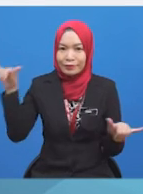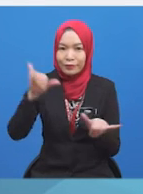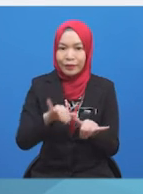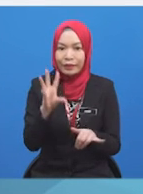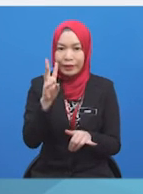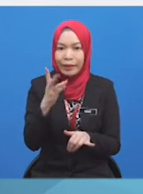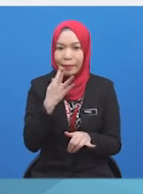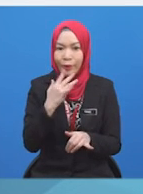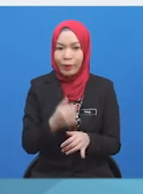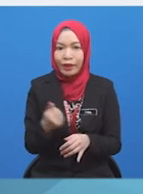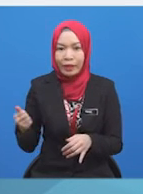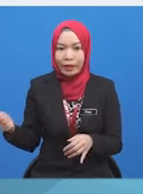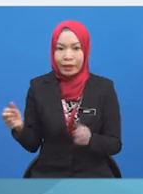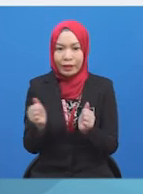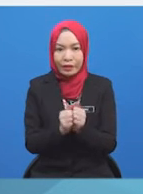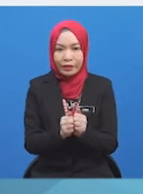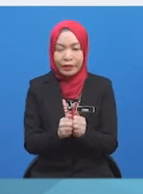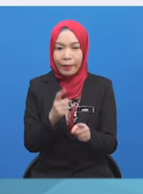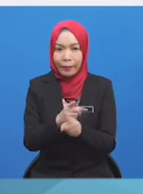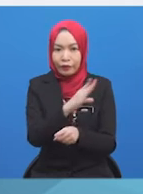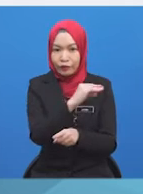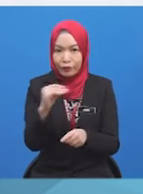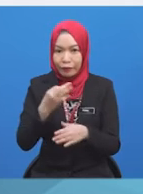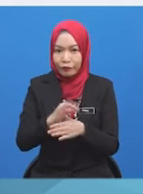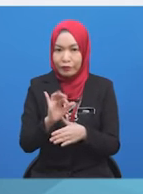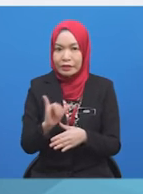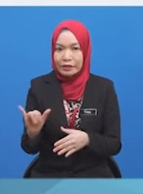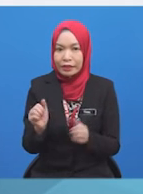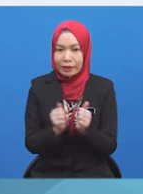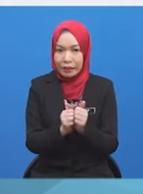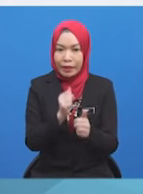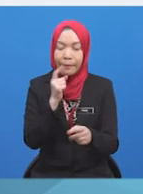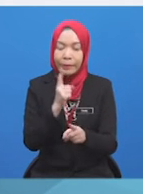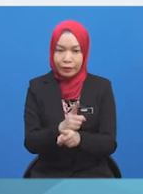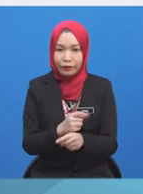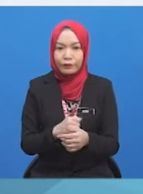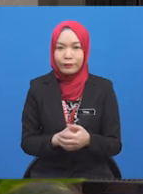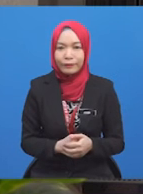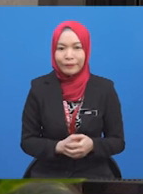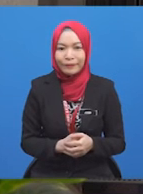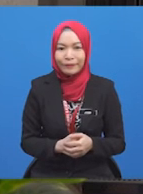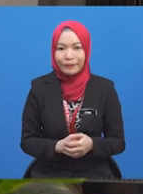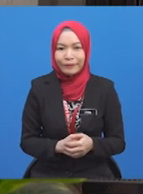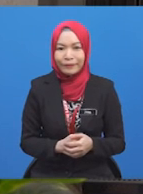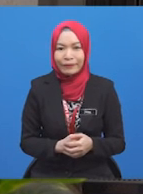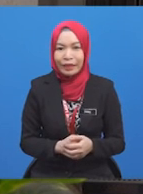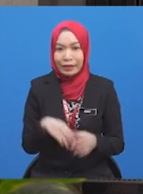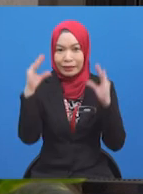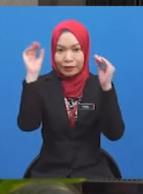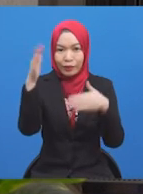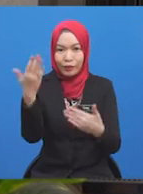memadankan 6 color tools dengan betul serta fungsinya dengan tepat. Cikgu